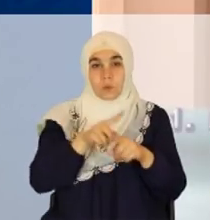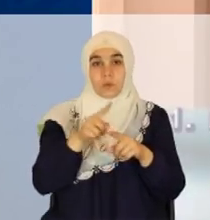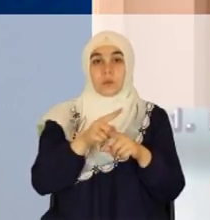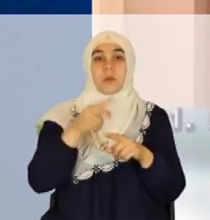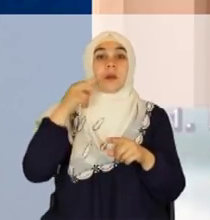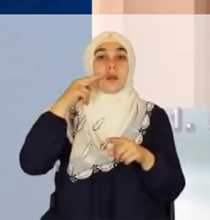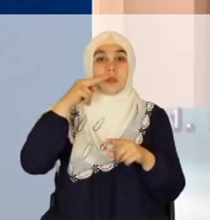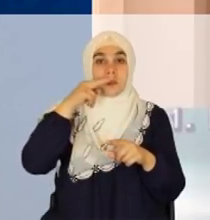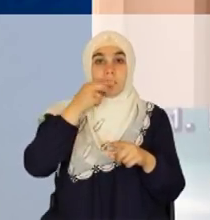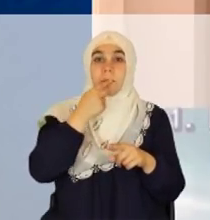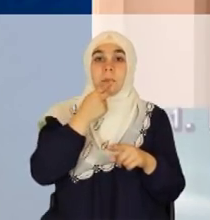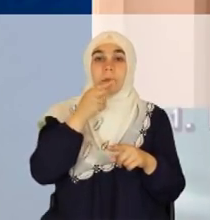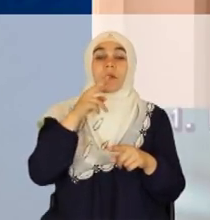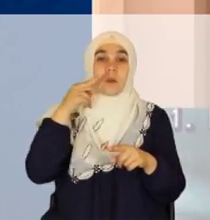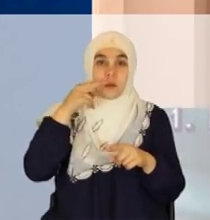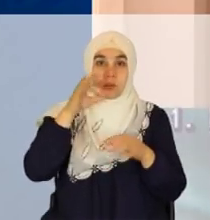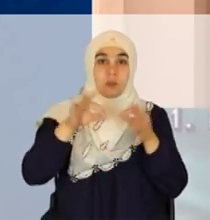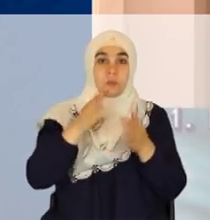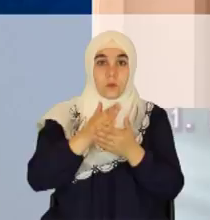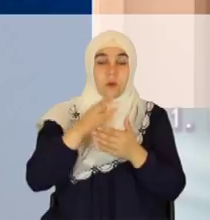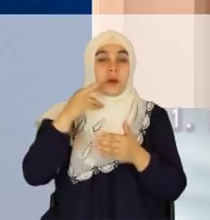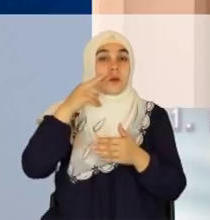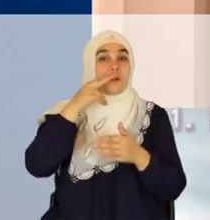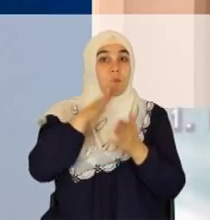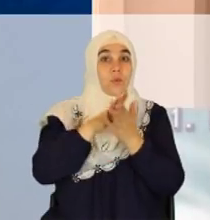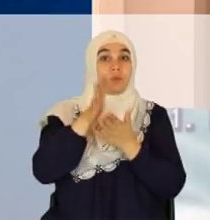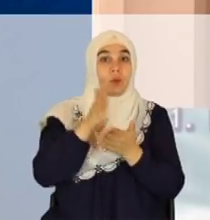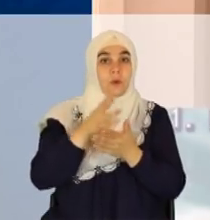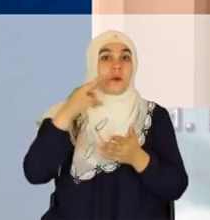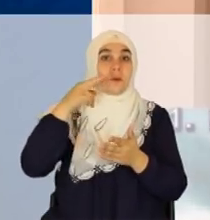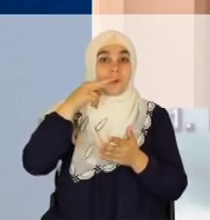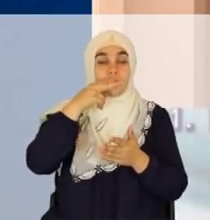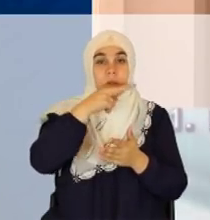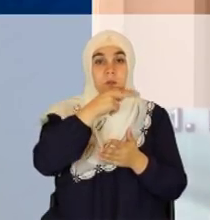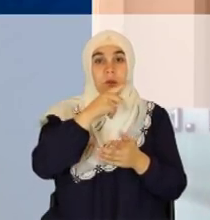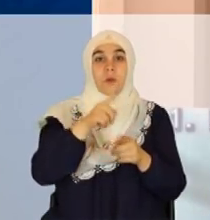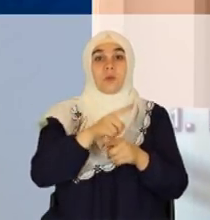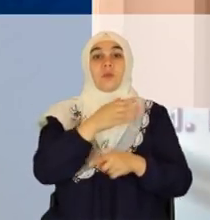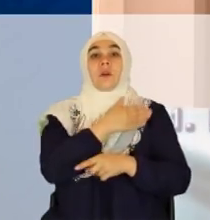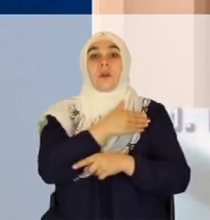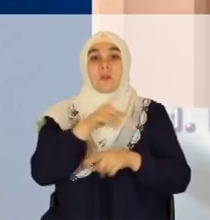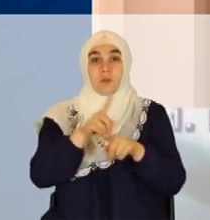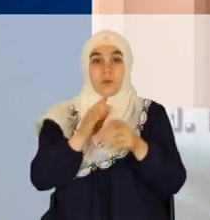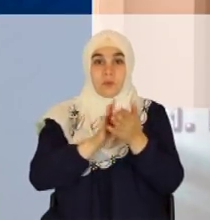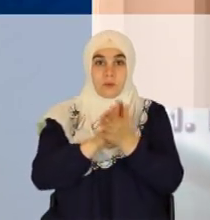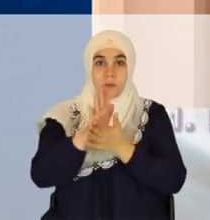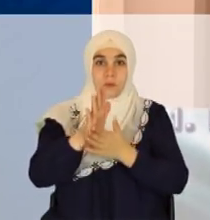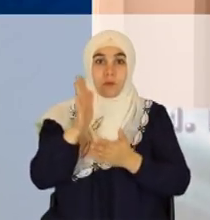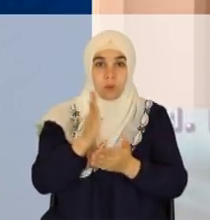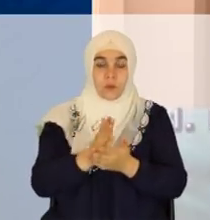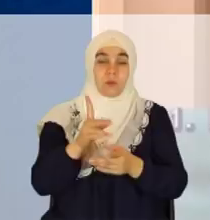mo'ylov bo'lsin, labini ustiga tushib qolsa, o'sha tarafni ortiqcha bo'ladi, buni olib tashlash kerak. Qo'ltig'ini juni o'sgan bo'lsa, uni ham, mana